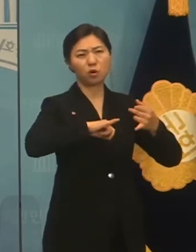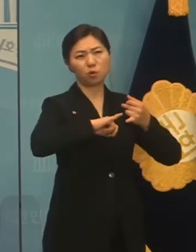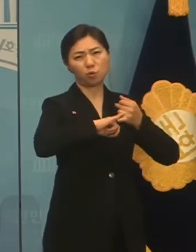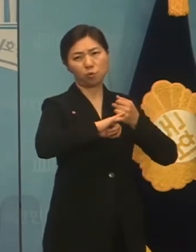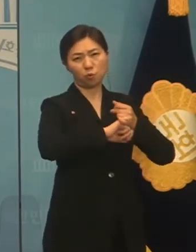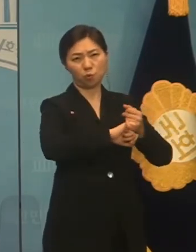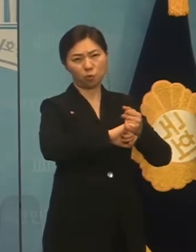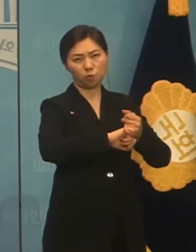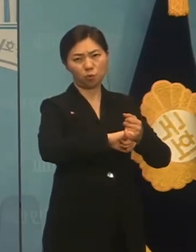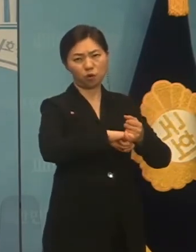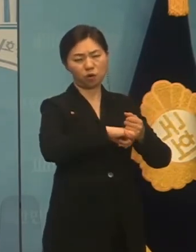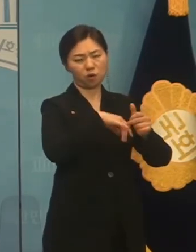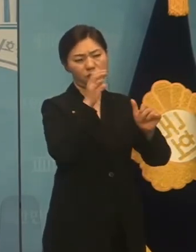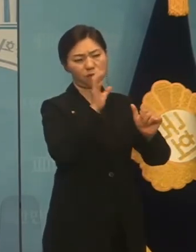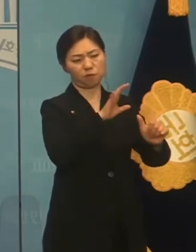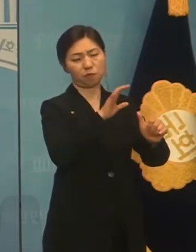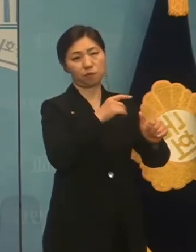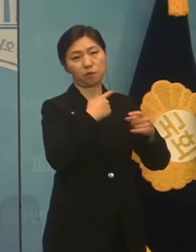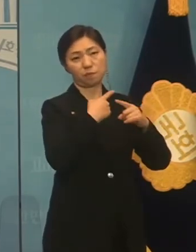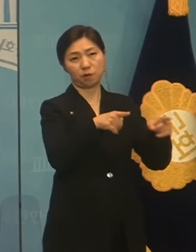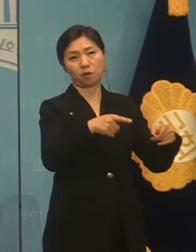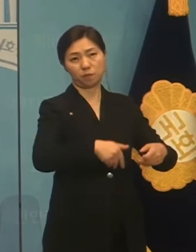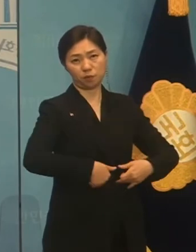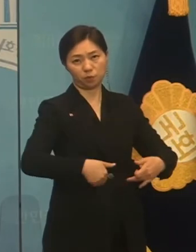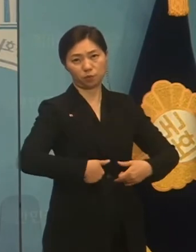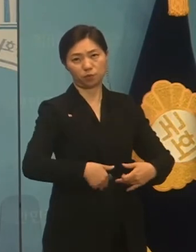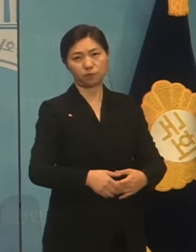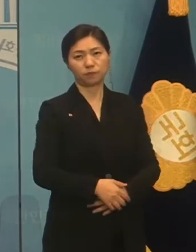반드시 심판해야 합니다.